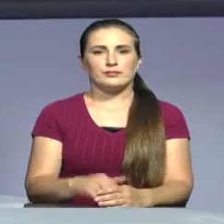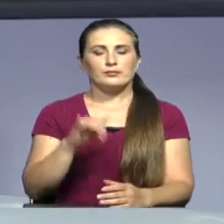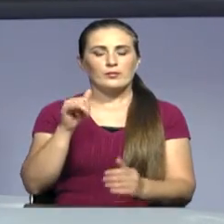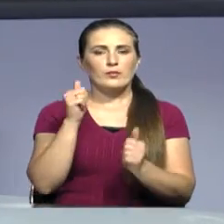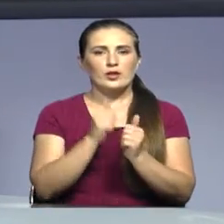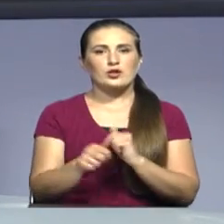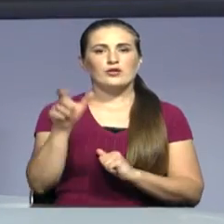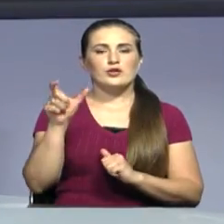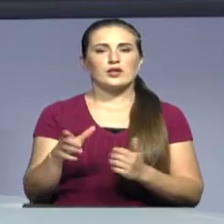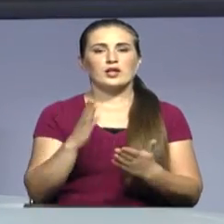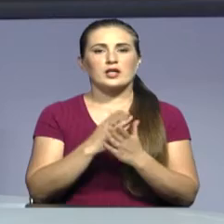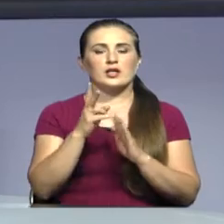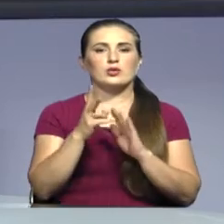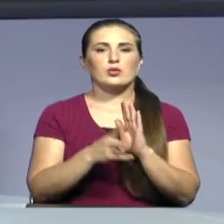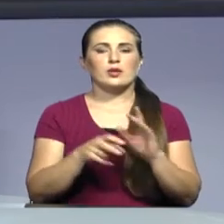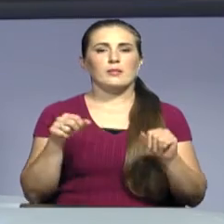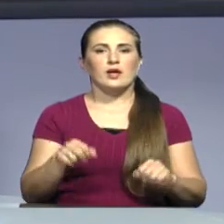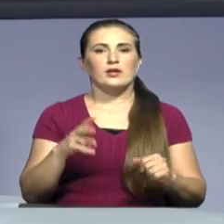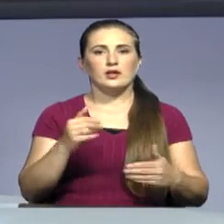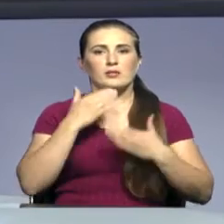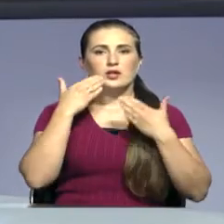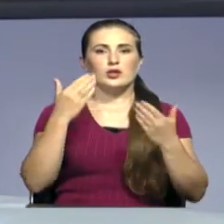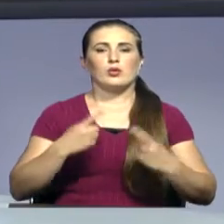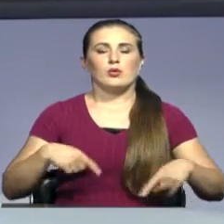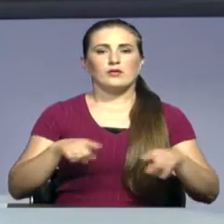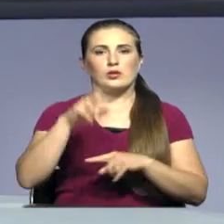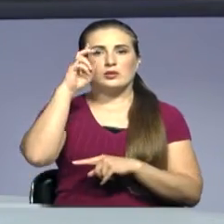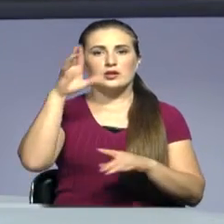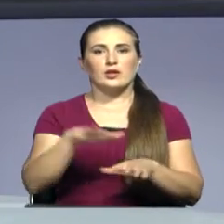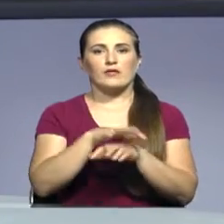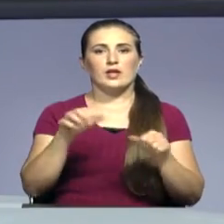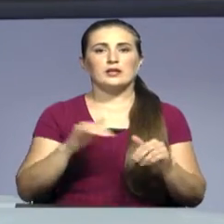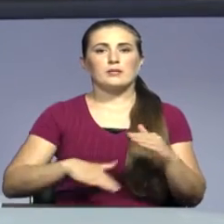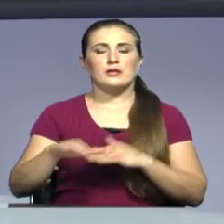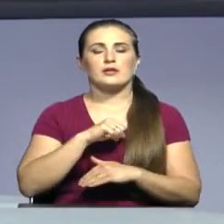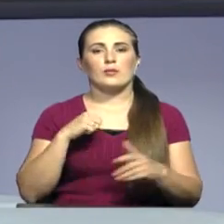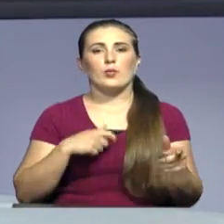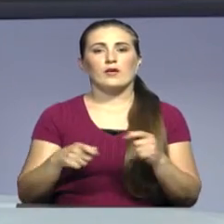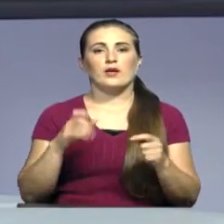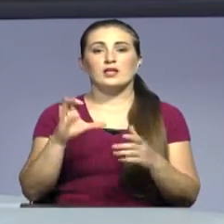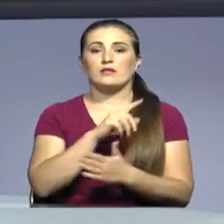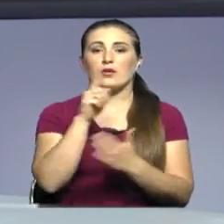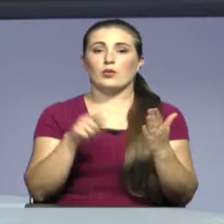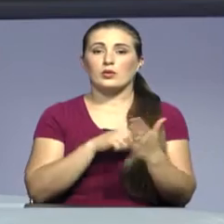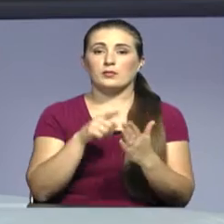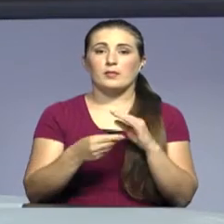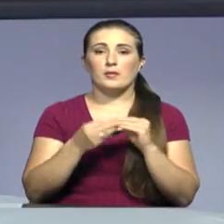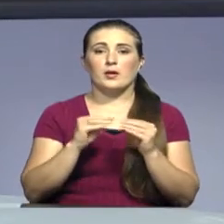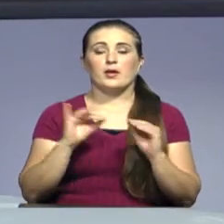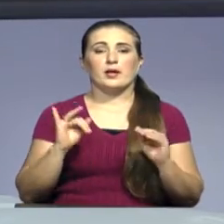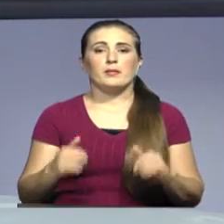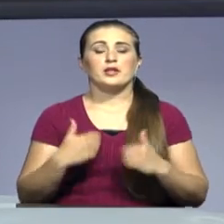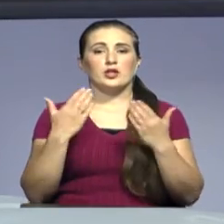каждого человека есть конституционное право на обращение в органы государственной власти и местного самоуправления с вопросами, проблемами,